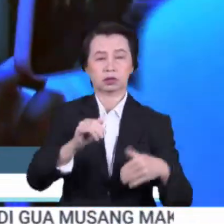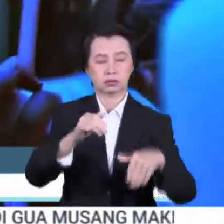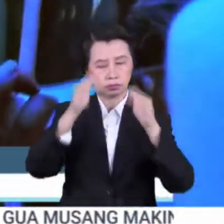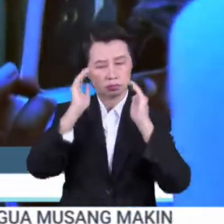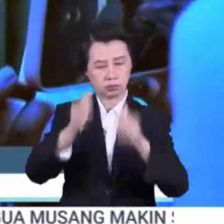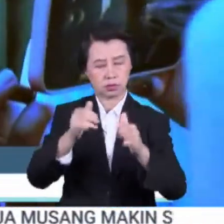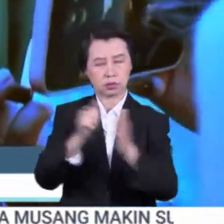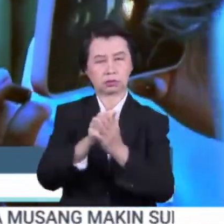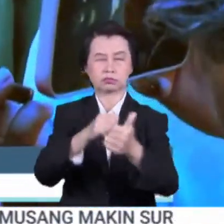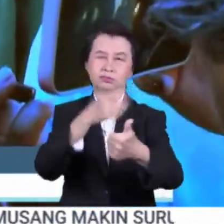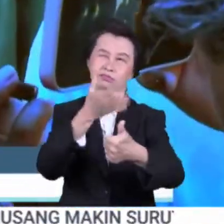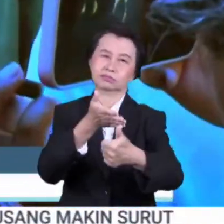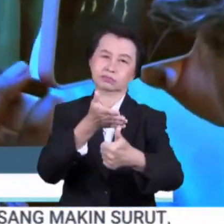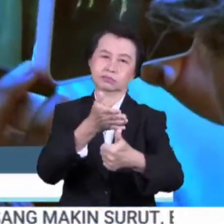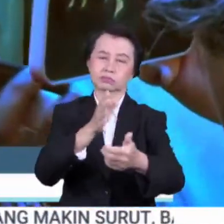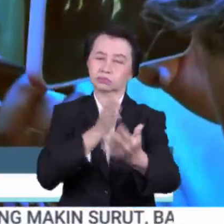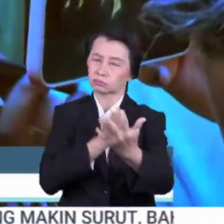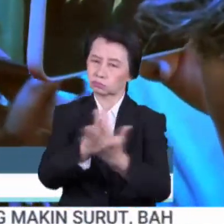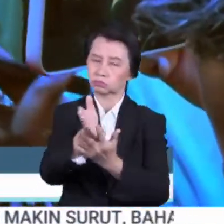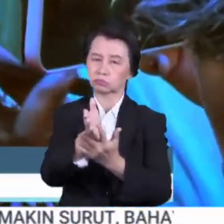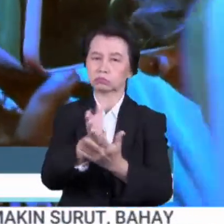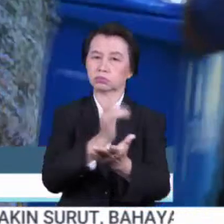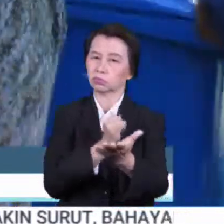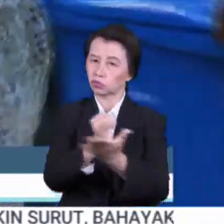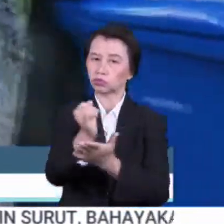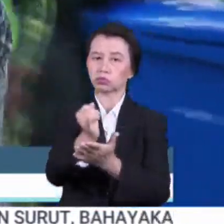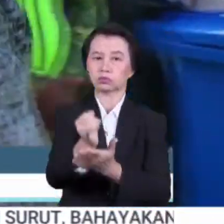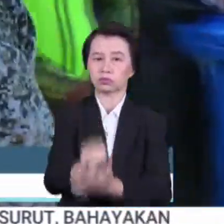kepada aspek transparansi dan accountability.